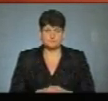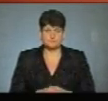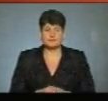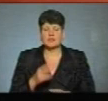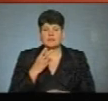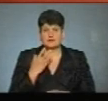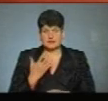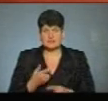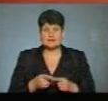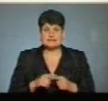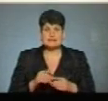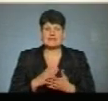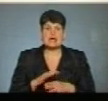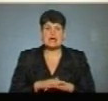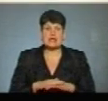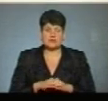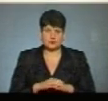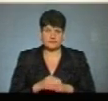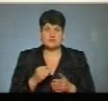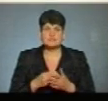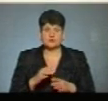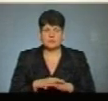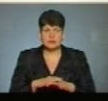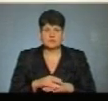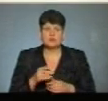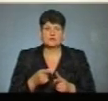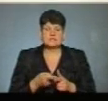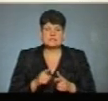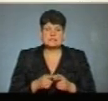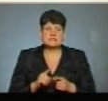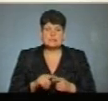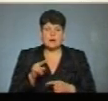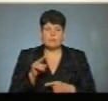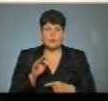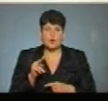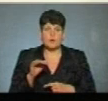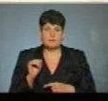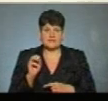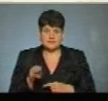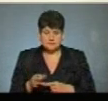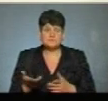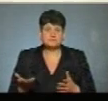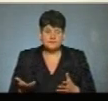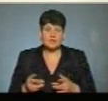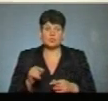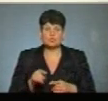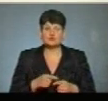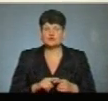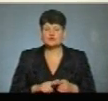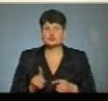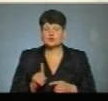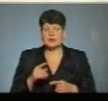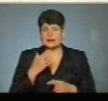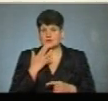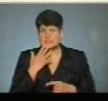звернутися. Дивіться, ну це є ринок. Ціну ринку завжди попороджує попит. Попит у нас став сумасшедшим за рахунок того,